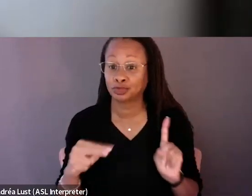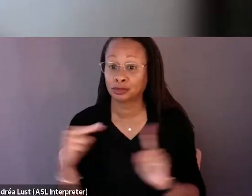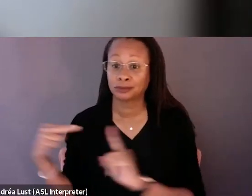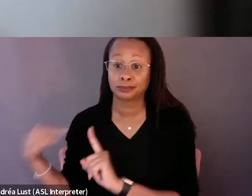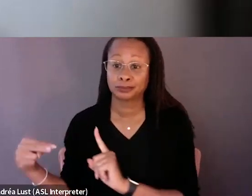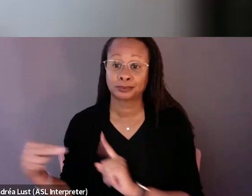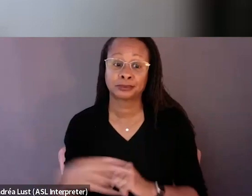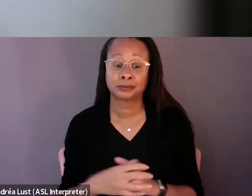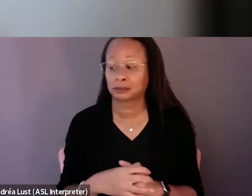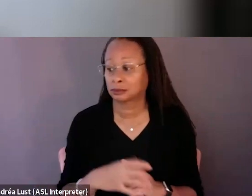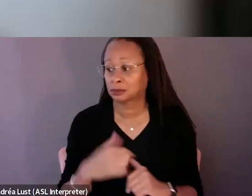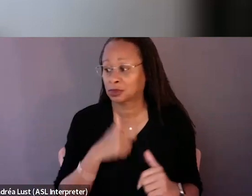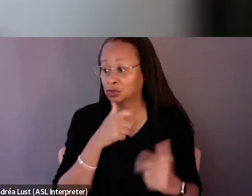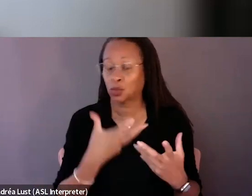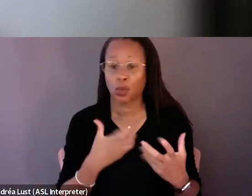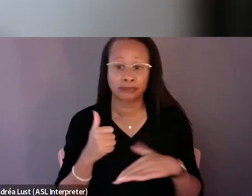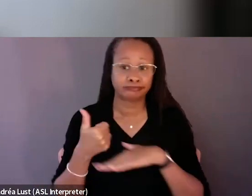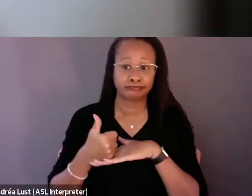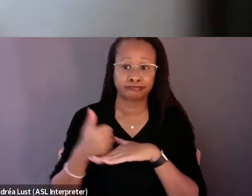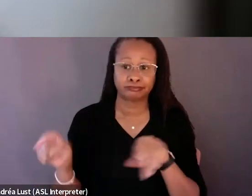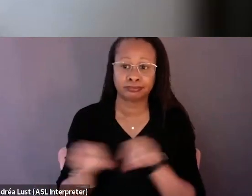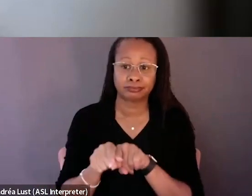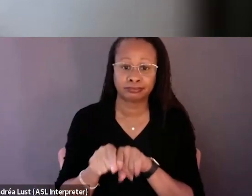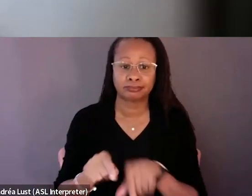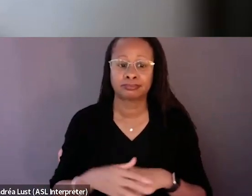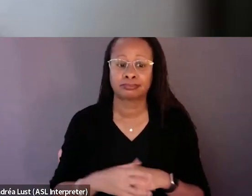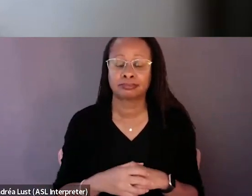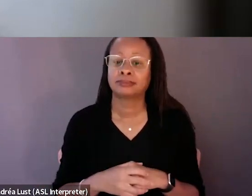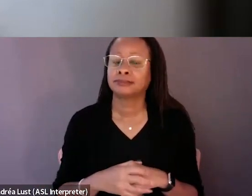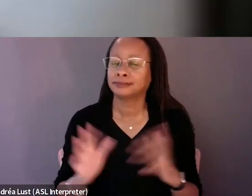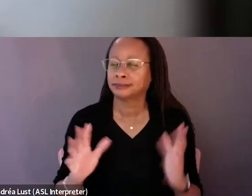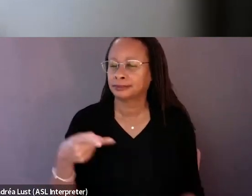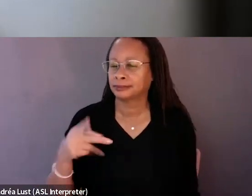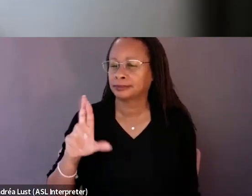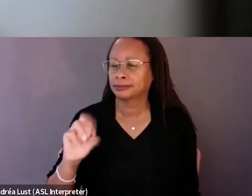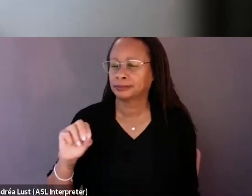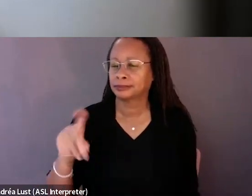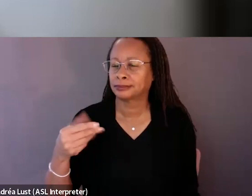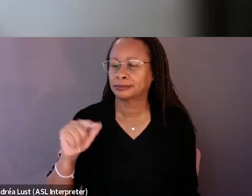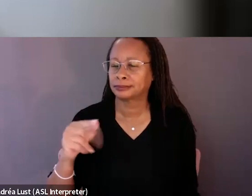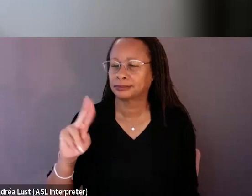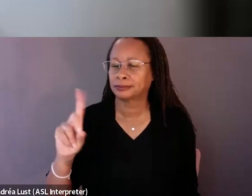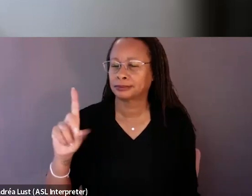want to place as a propaganda for a certain side.